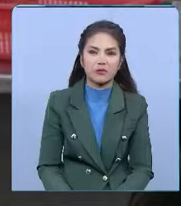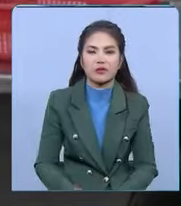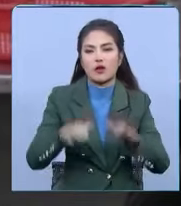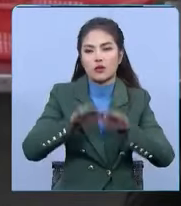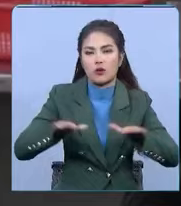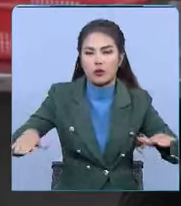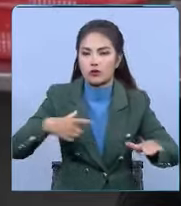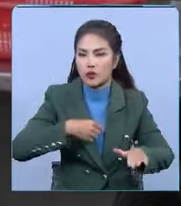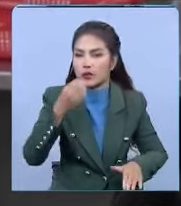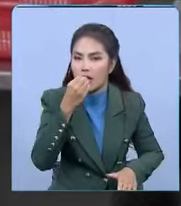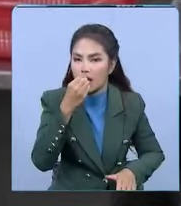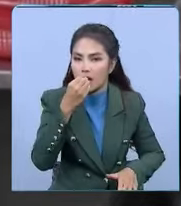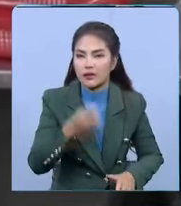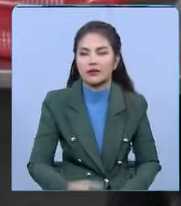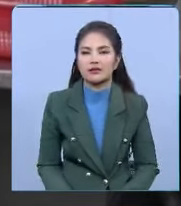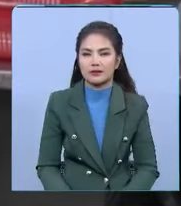ทาน